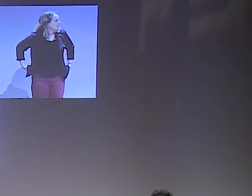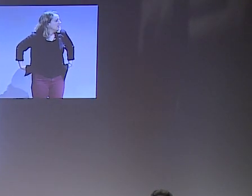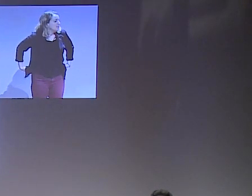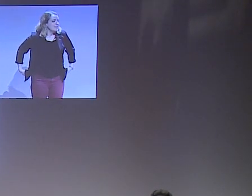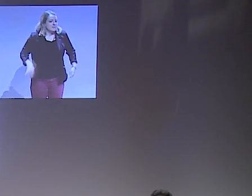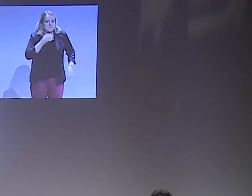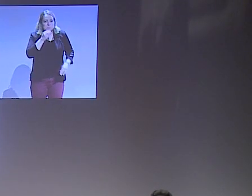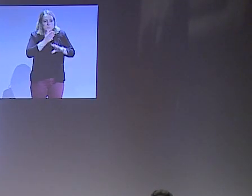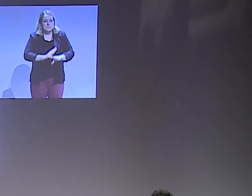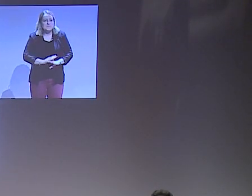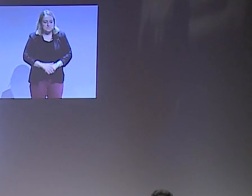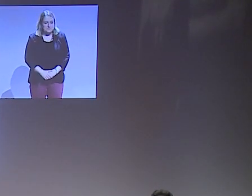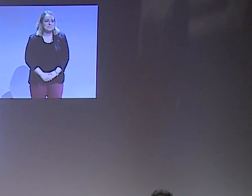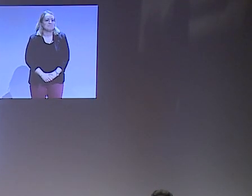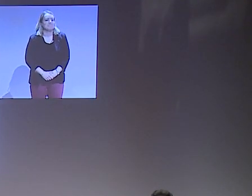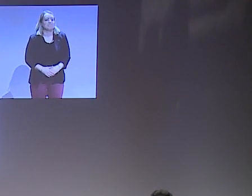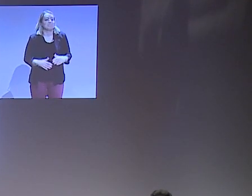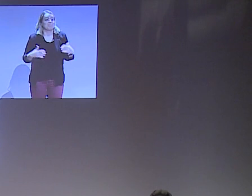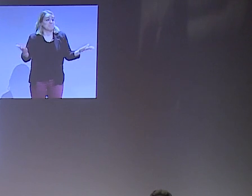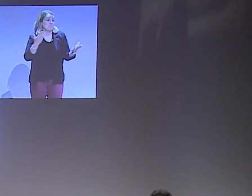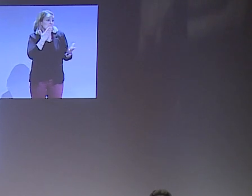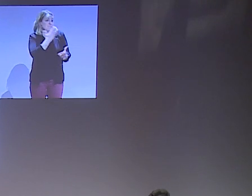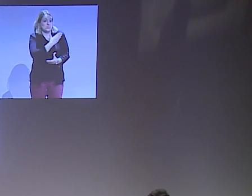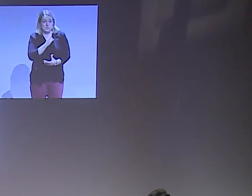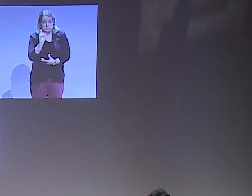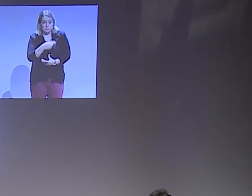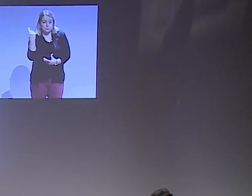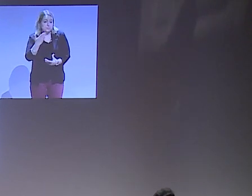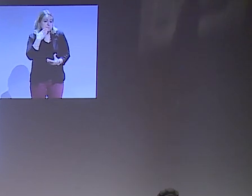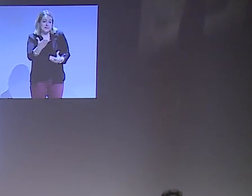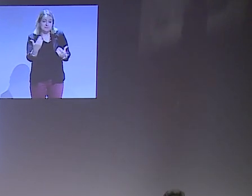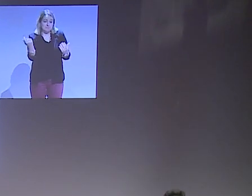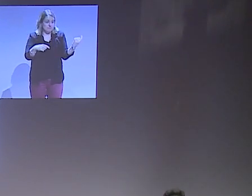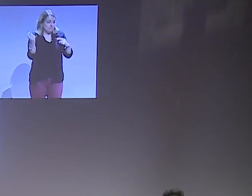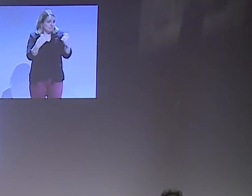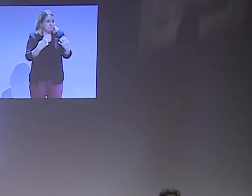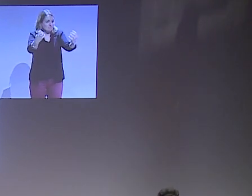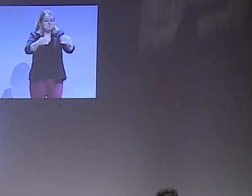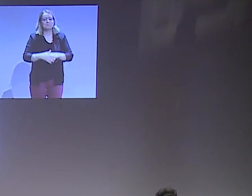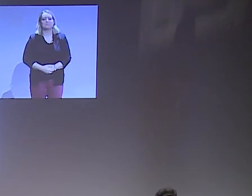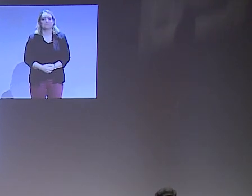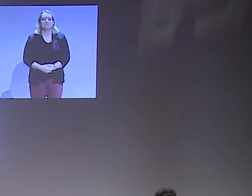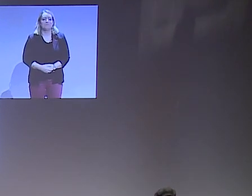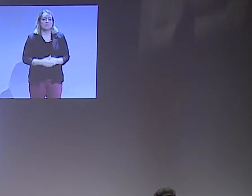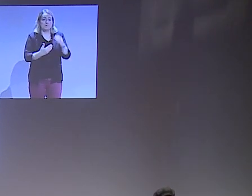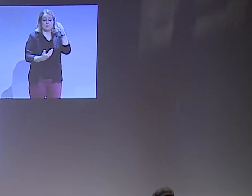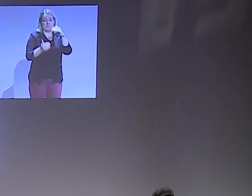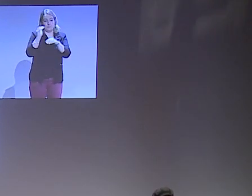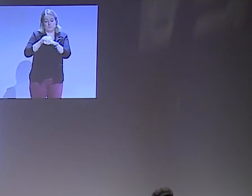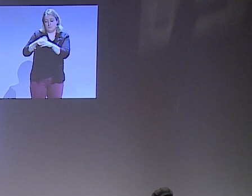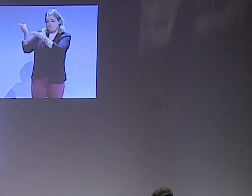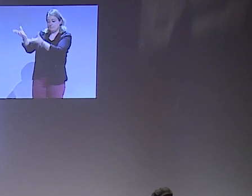C'est bon ? Oui. Bien, bonsoir à tous et merci d'être présents. Nous accueillons ce soir Amandine